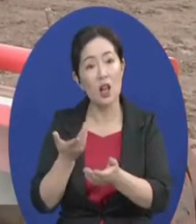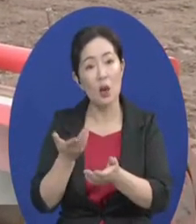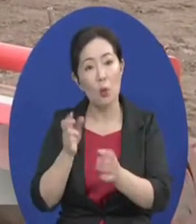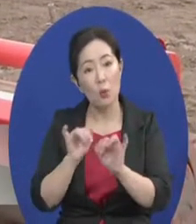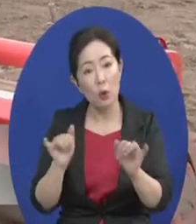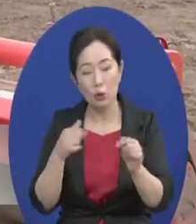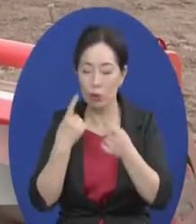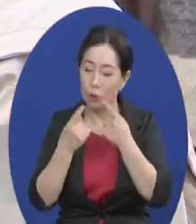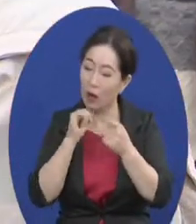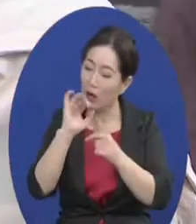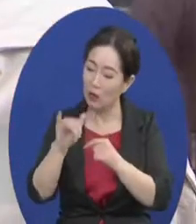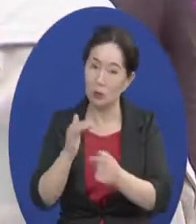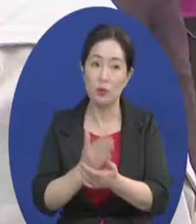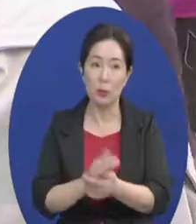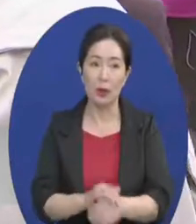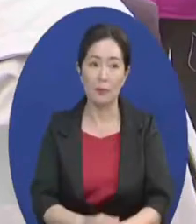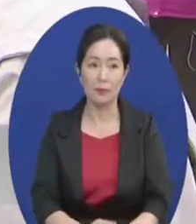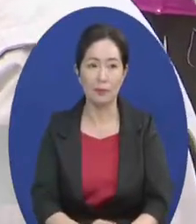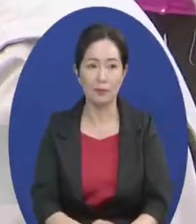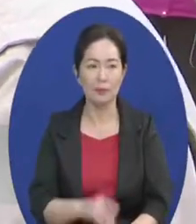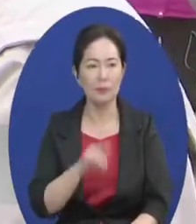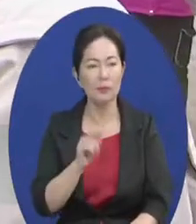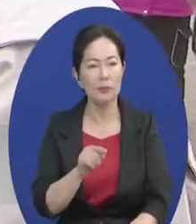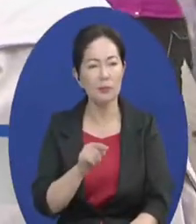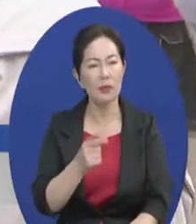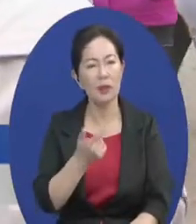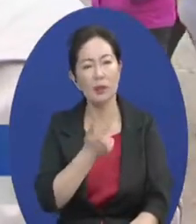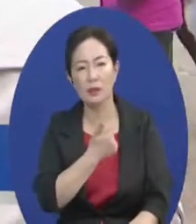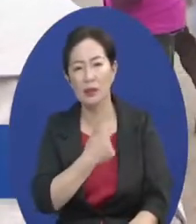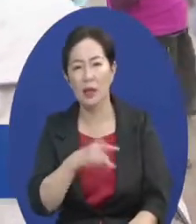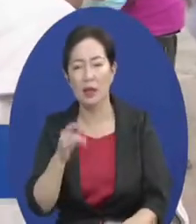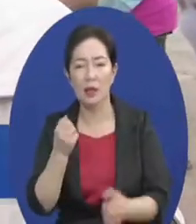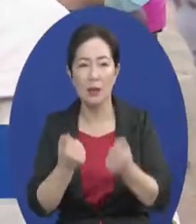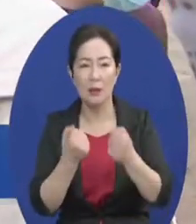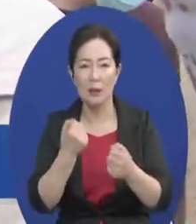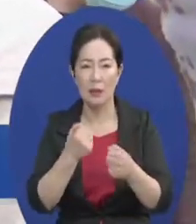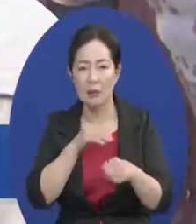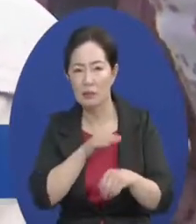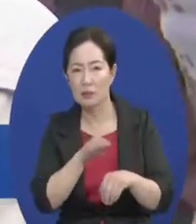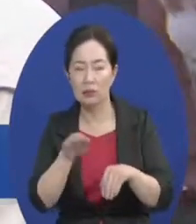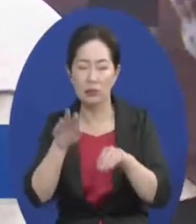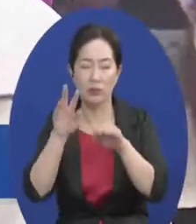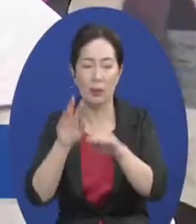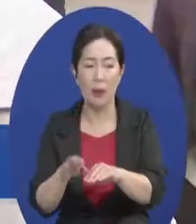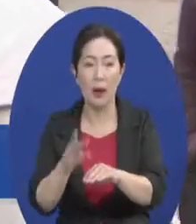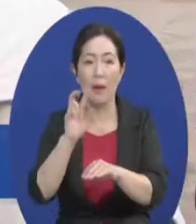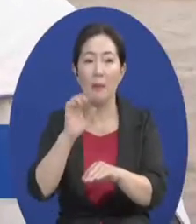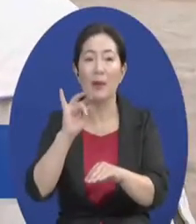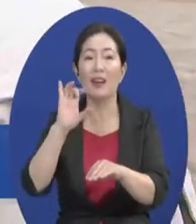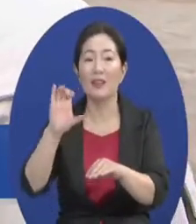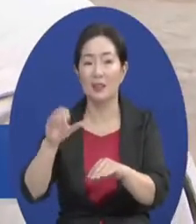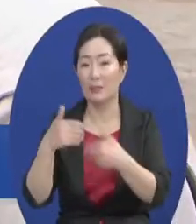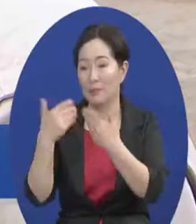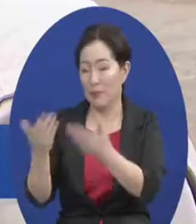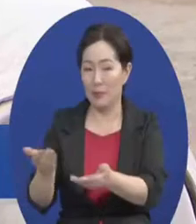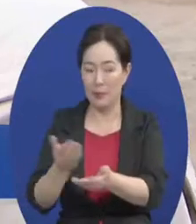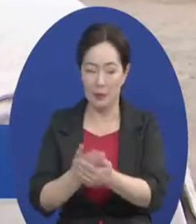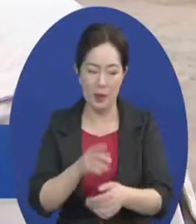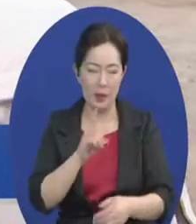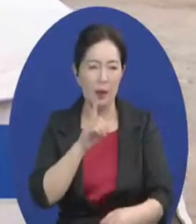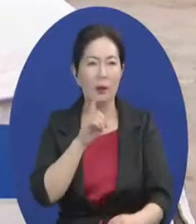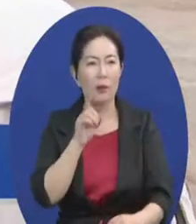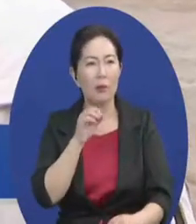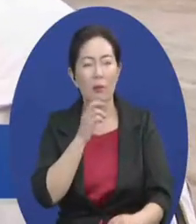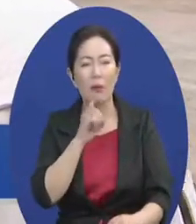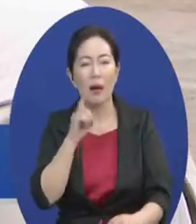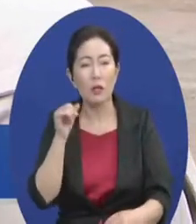мөн лавлаж байсан юм а. Эндээс чинь охоос чинь явах чинь дундаа эндээс чинь машинтай хүмүүс очиж барсын зэждэ байж гүн. Тэгтэр бас нэг бараг 100 гаруй